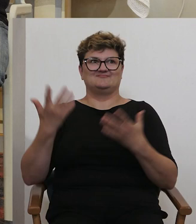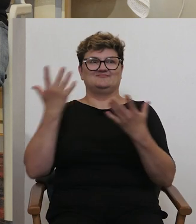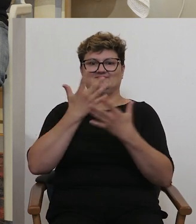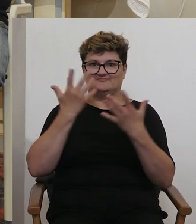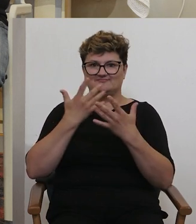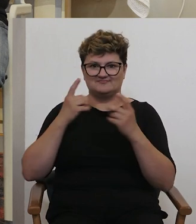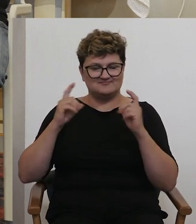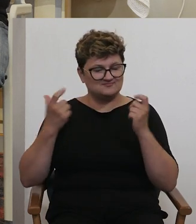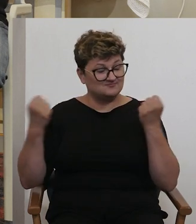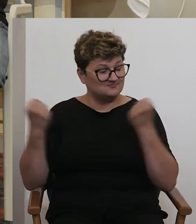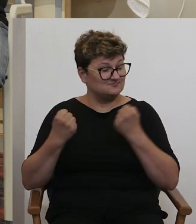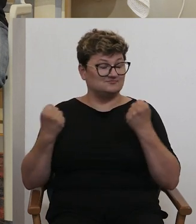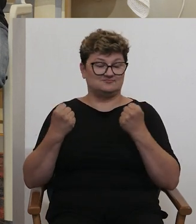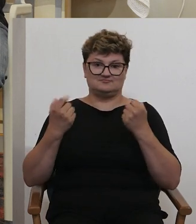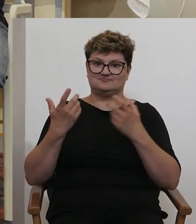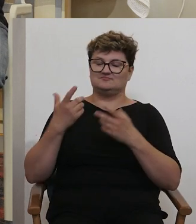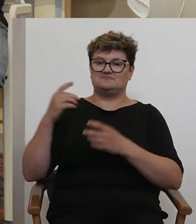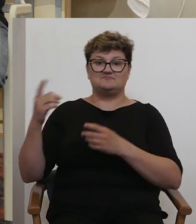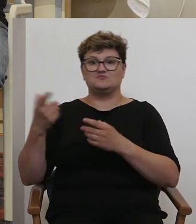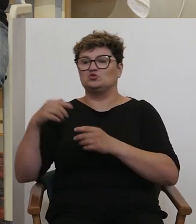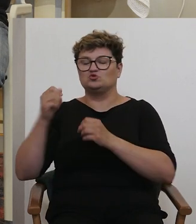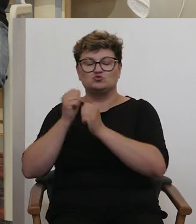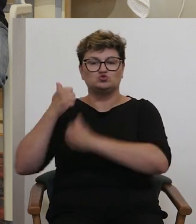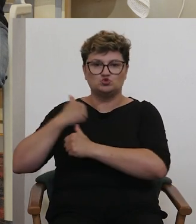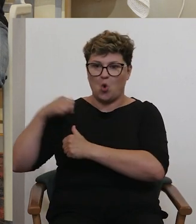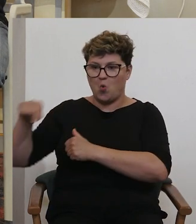Działy się dantejskie sceny, żołnierze się bili między sobą,